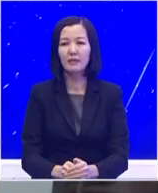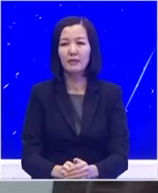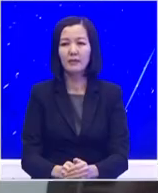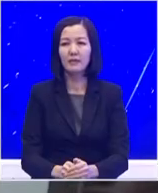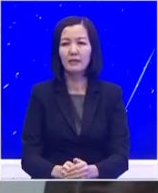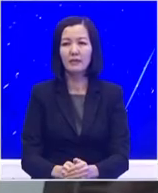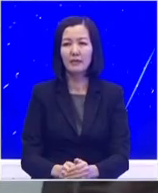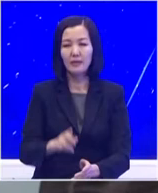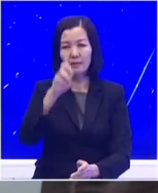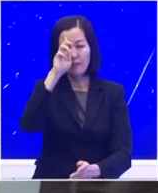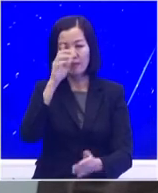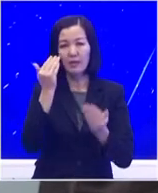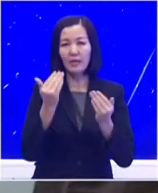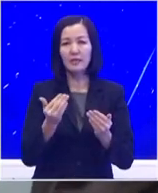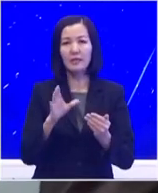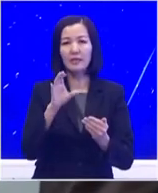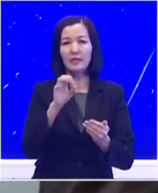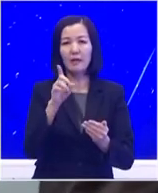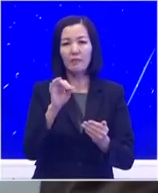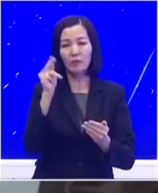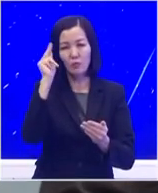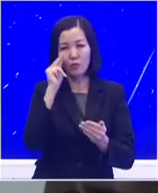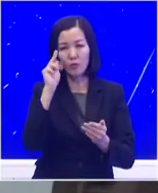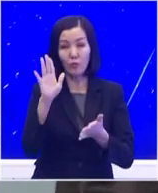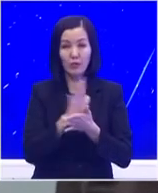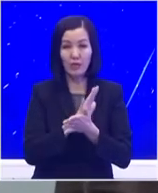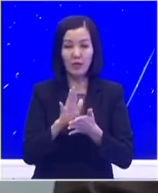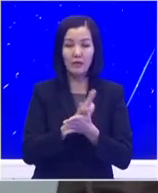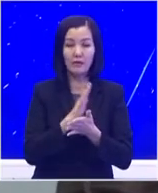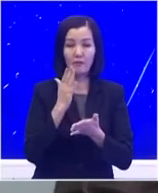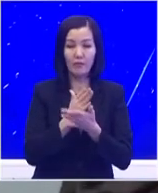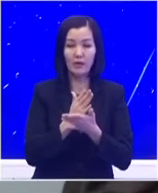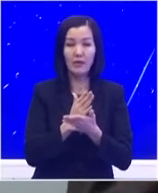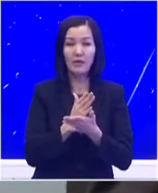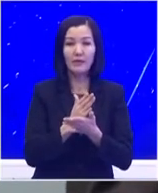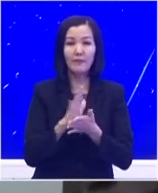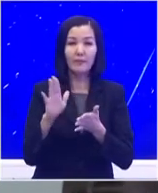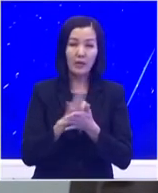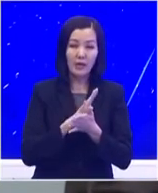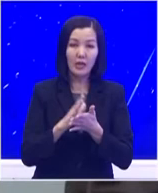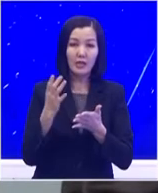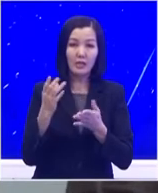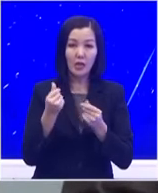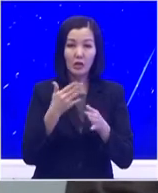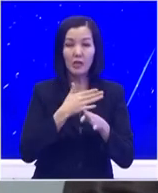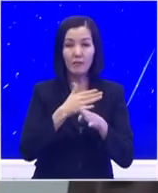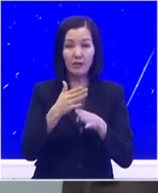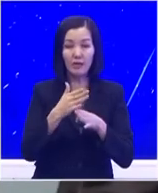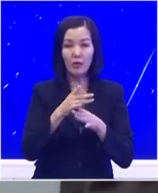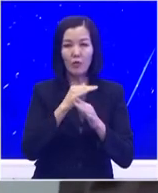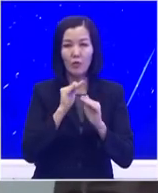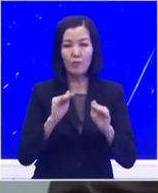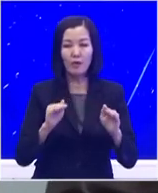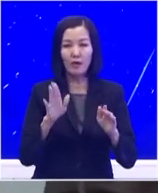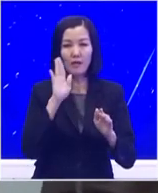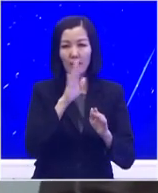жалғаспақ. Мемлекет қазіргі таңда Сабез арқылы оқу оқытып жатыр. Тегін, одан кейін гранттар береді. Оның бәрінен көп аналар